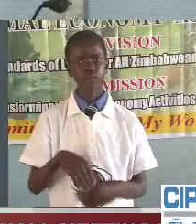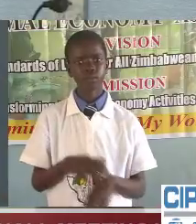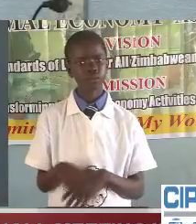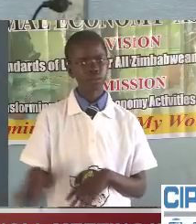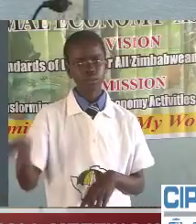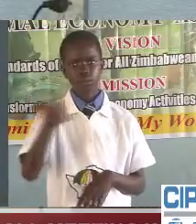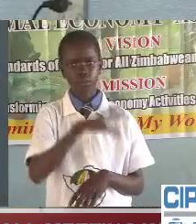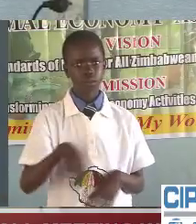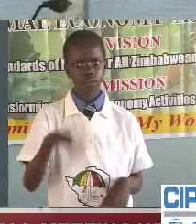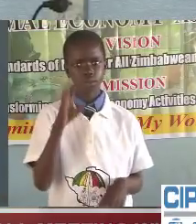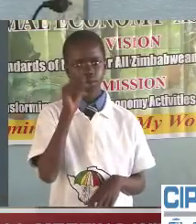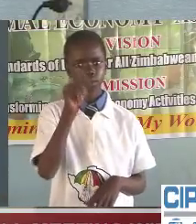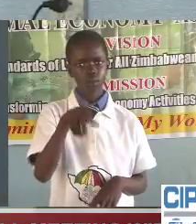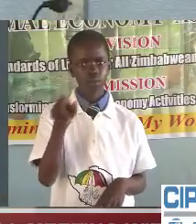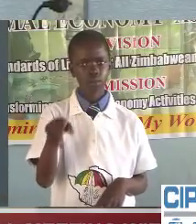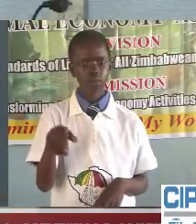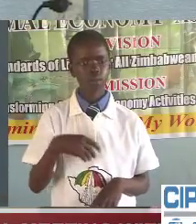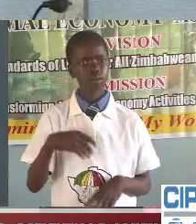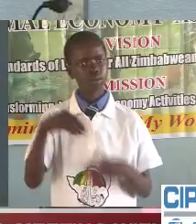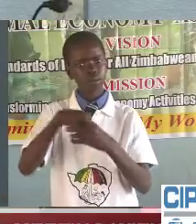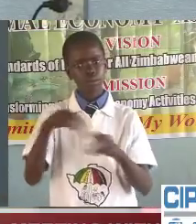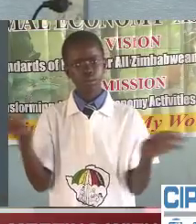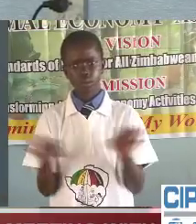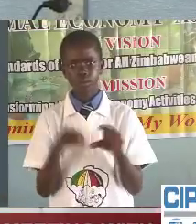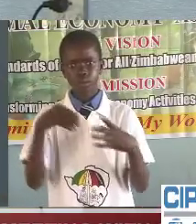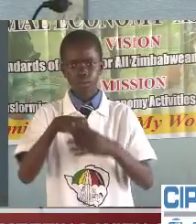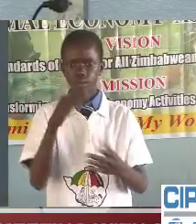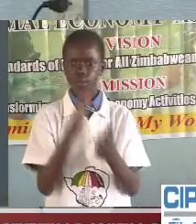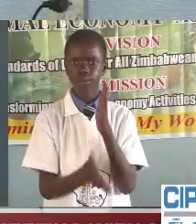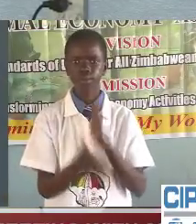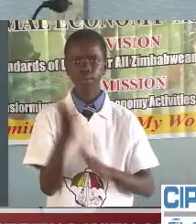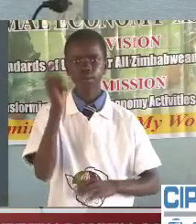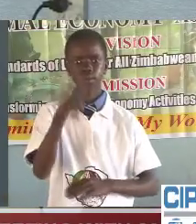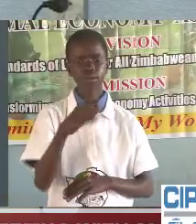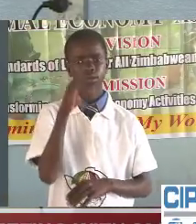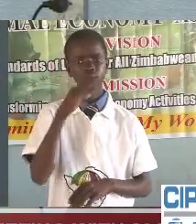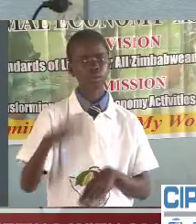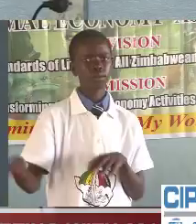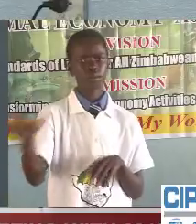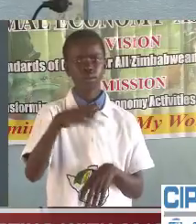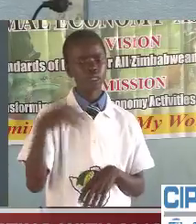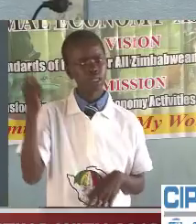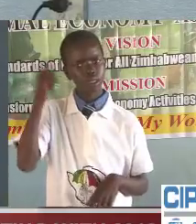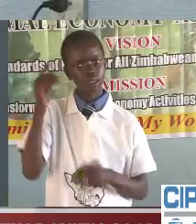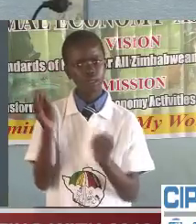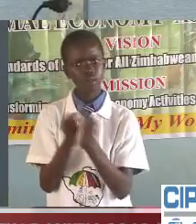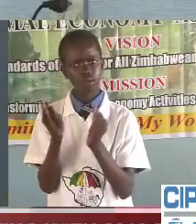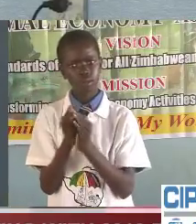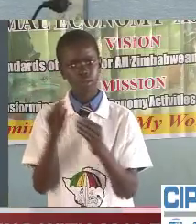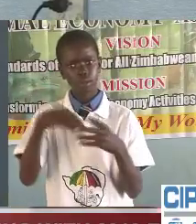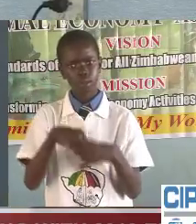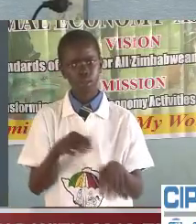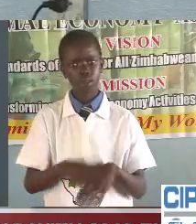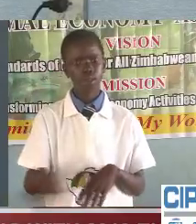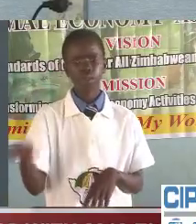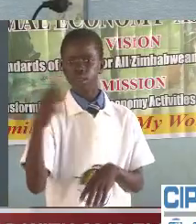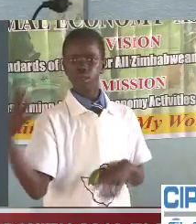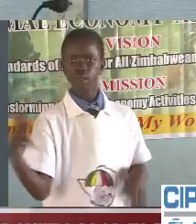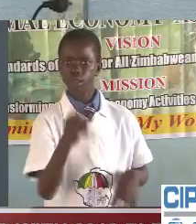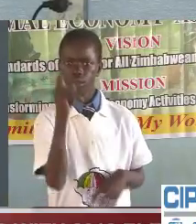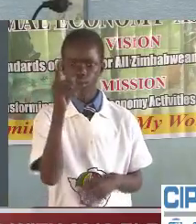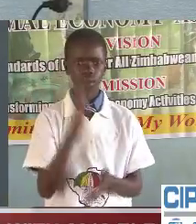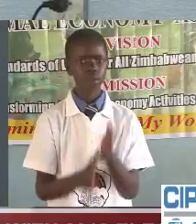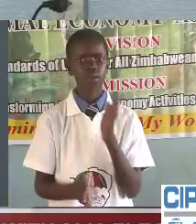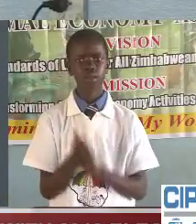irikozve. Saka health and safety yamuchavapa ndeipi? Nokuti matika imimi muri kuda kuzenge munavo, handiti musangova navo